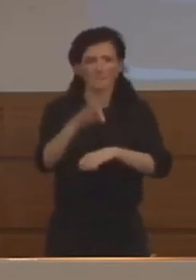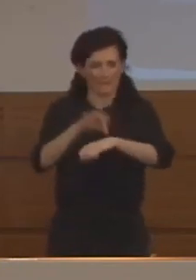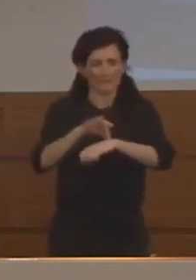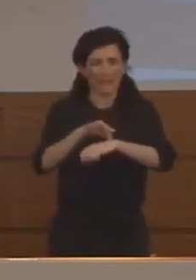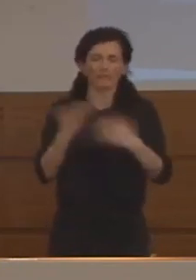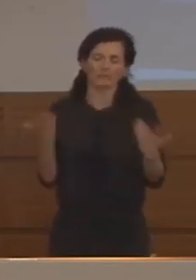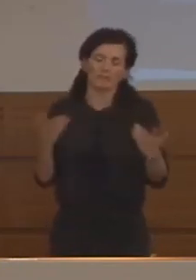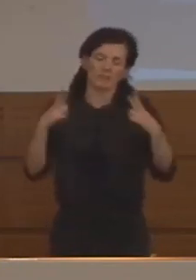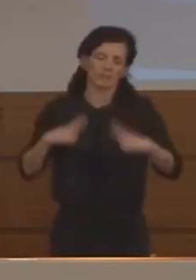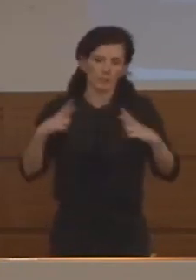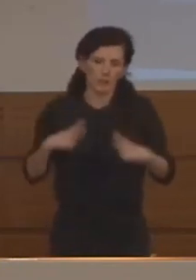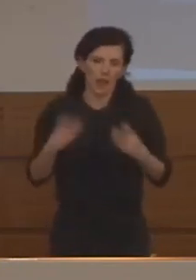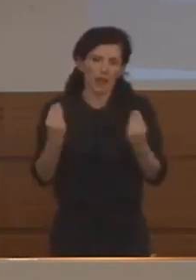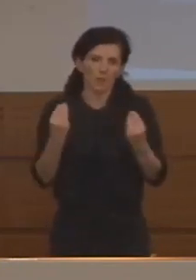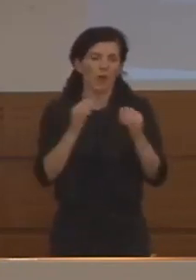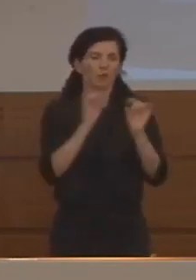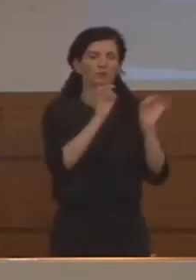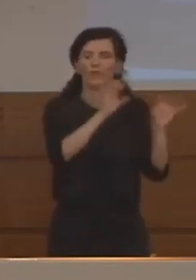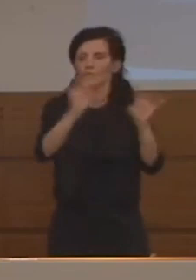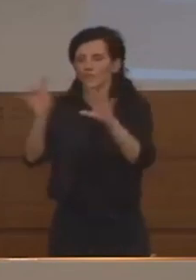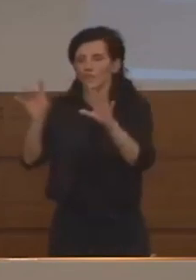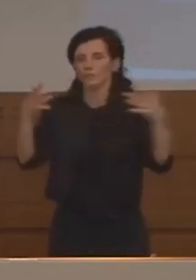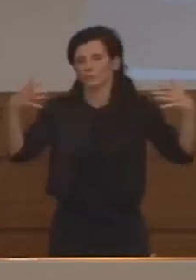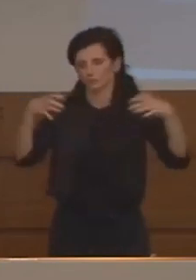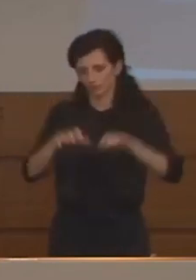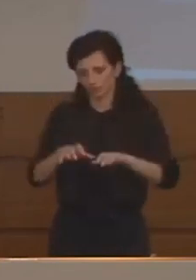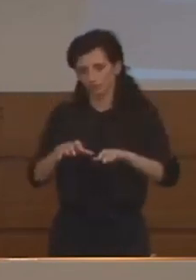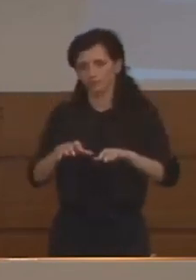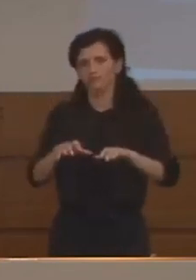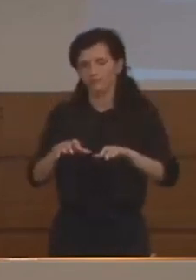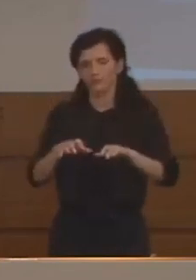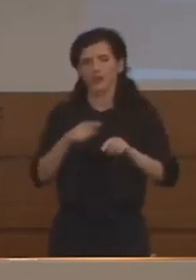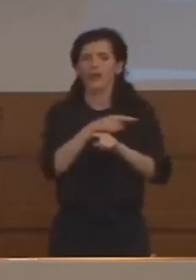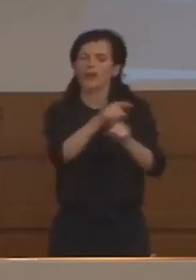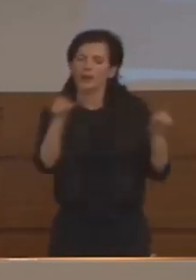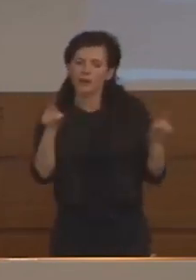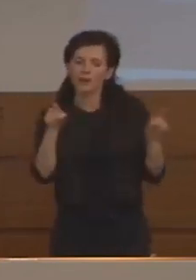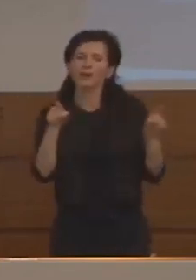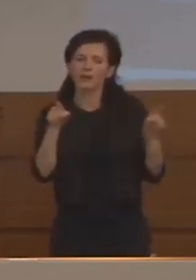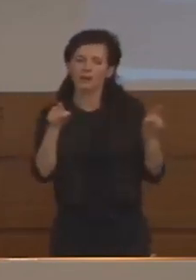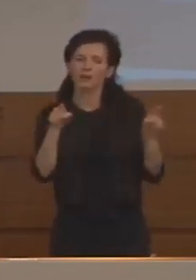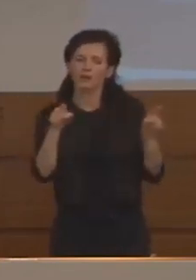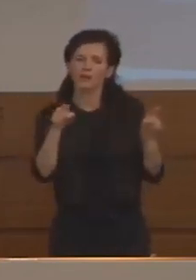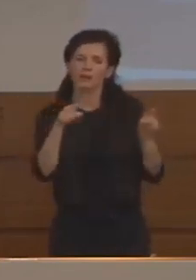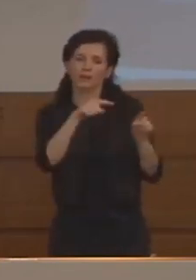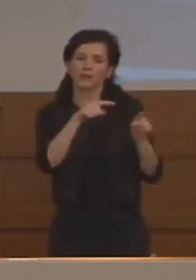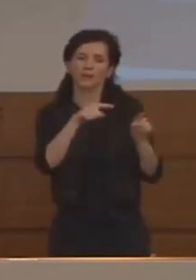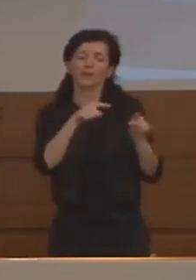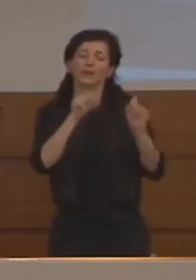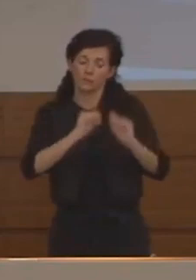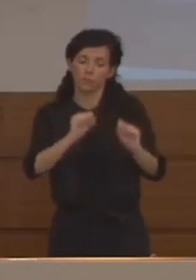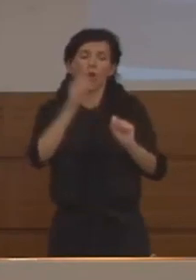del virus e di comincerà a diminuire in maniera significativa i potenziali tra i principali potenziali luoghi di nuovi